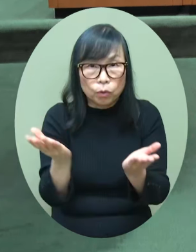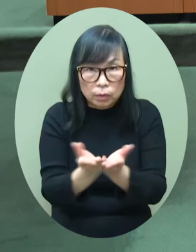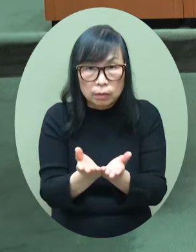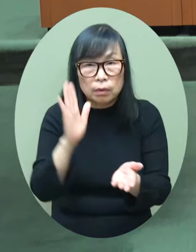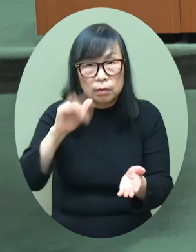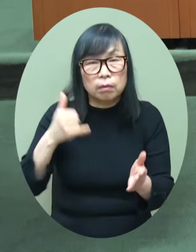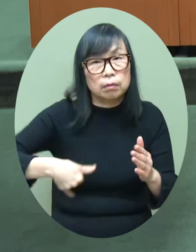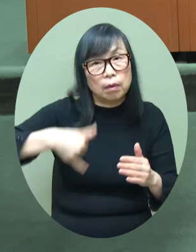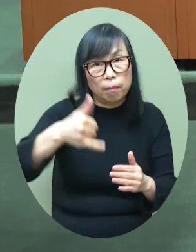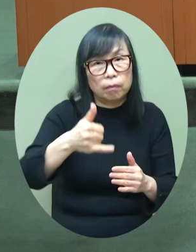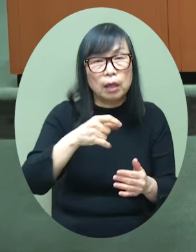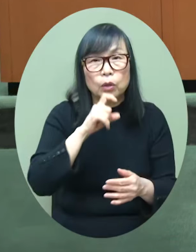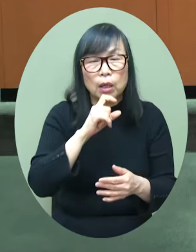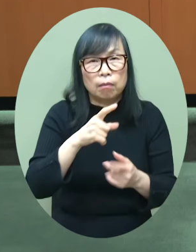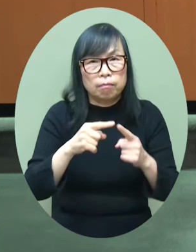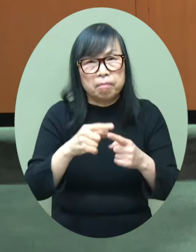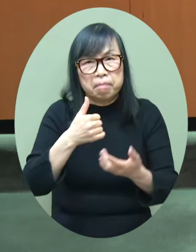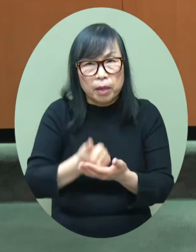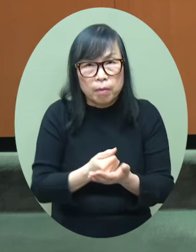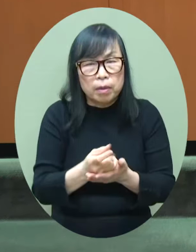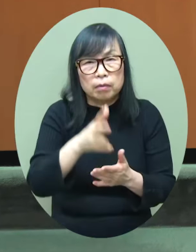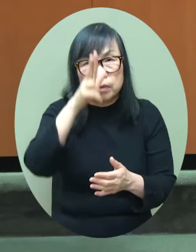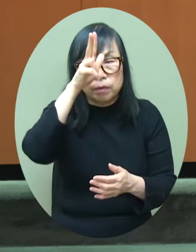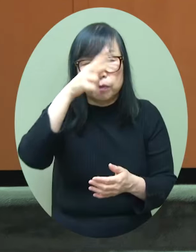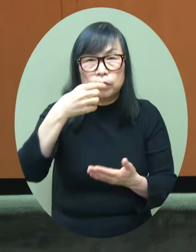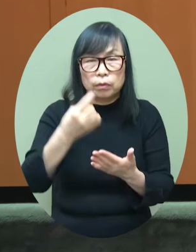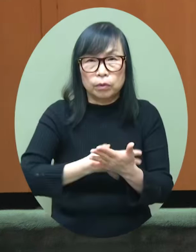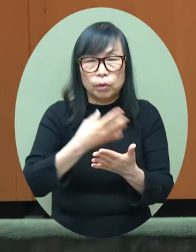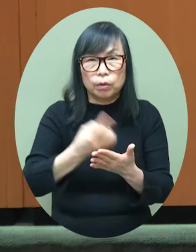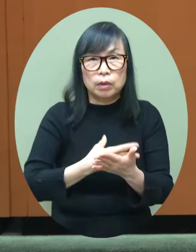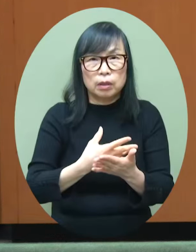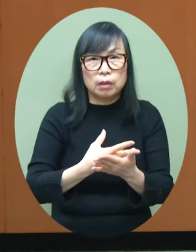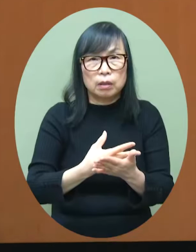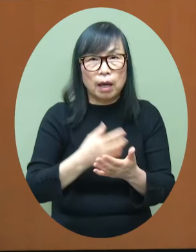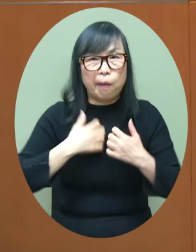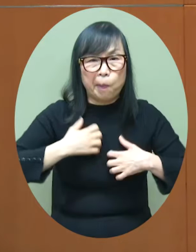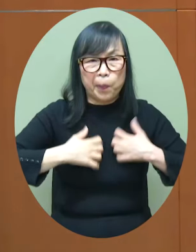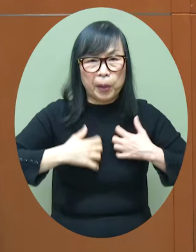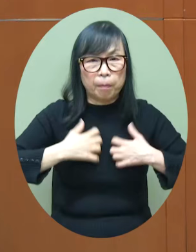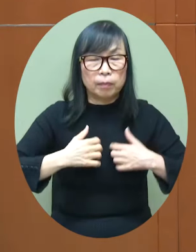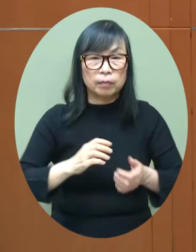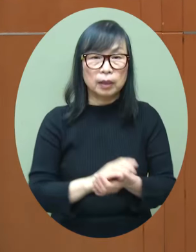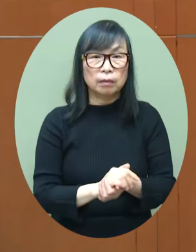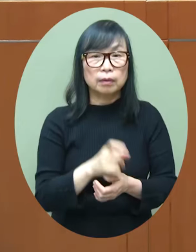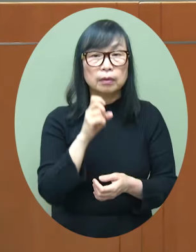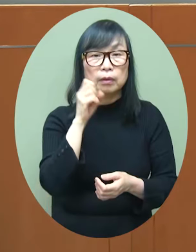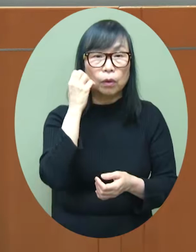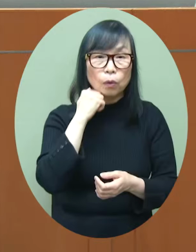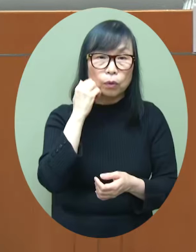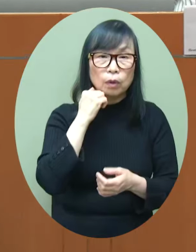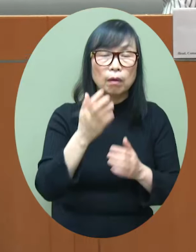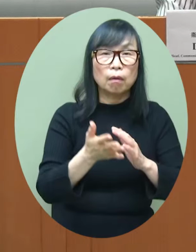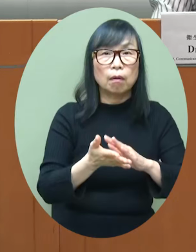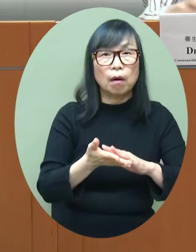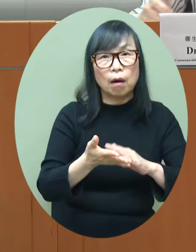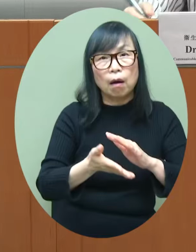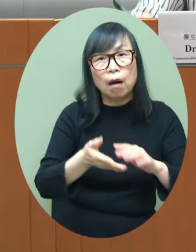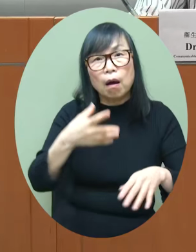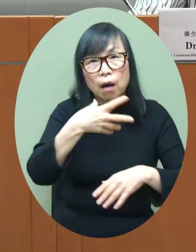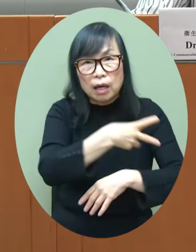去。有人就批評其實政府這個措施即是操之過急，因為有些長者就經常覆診和抽血，可